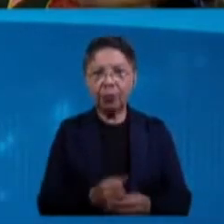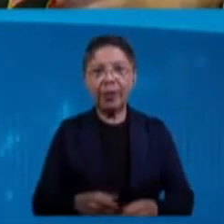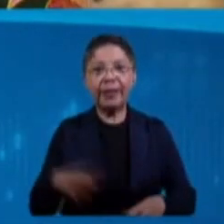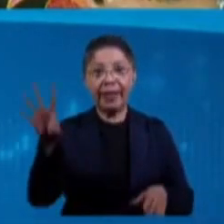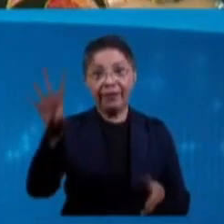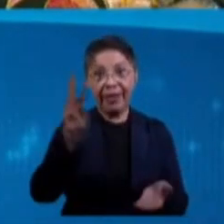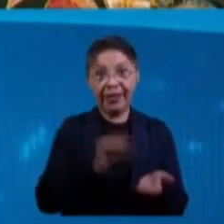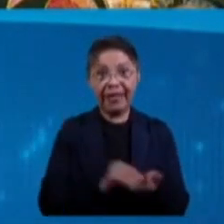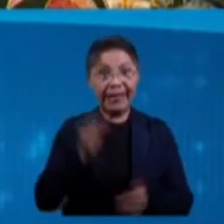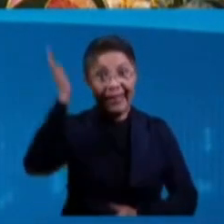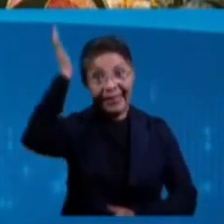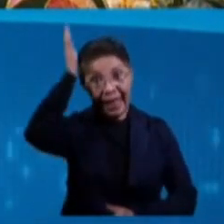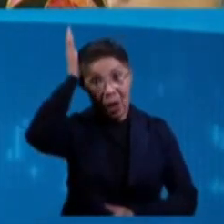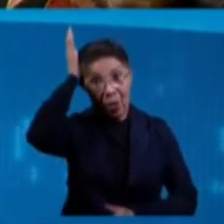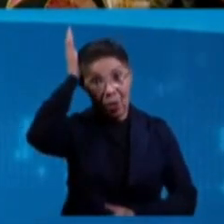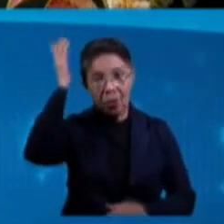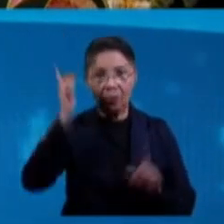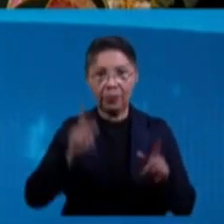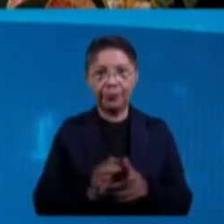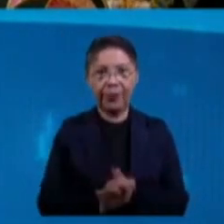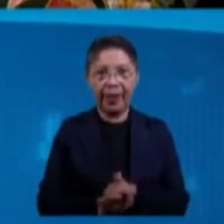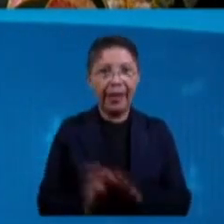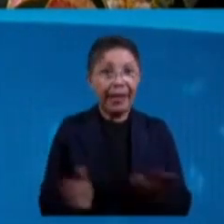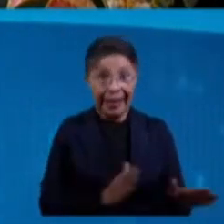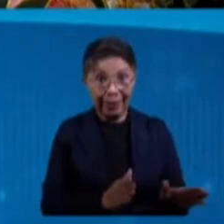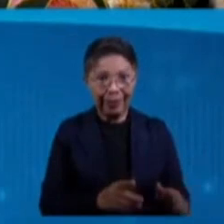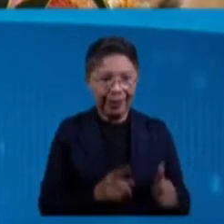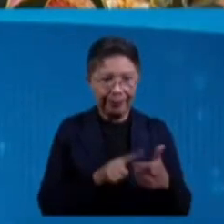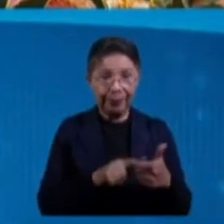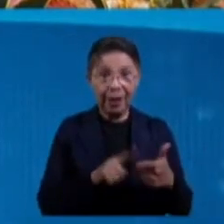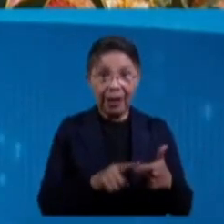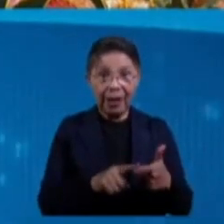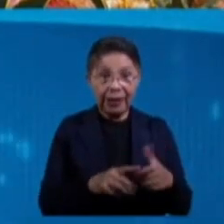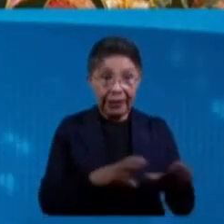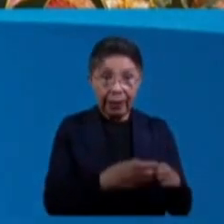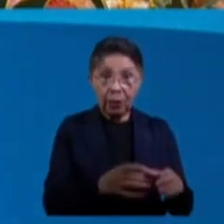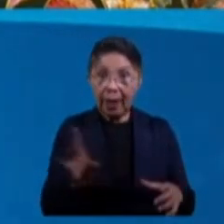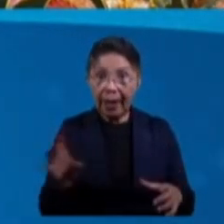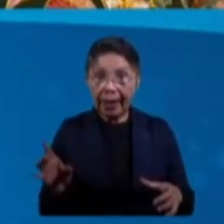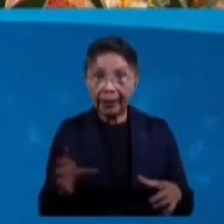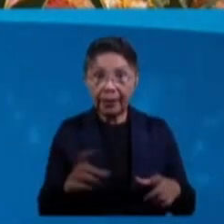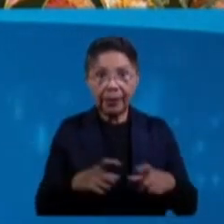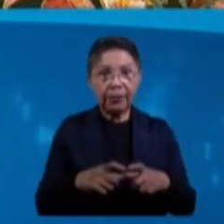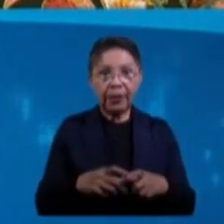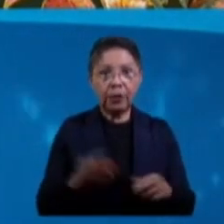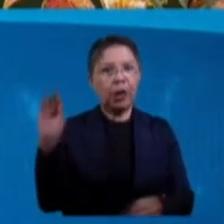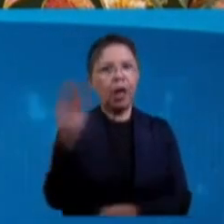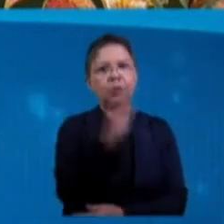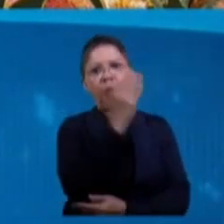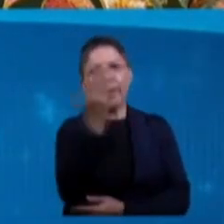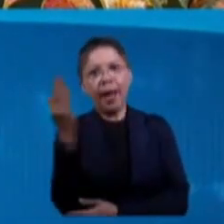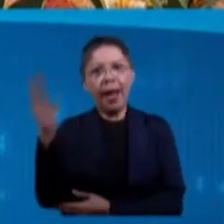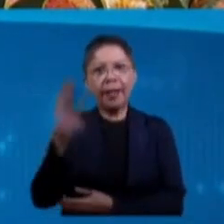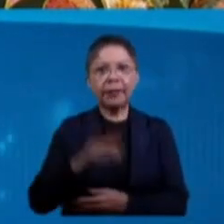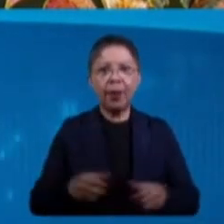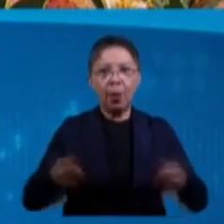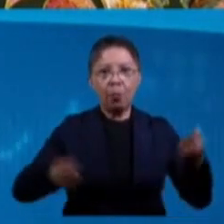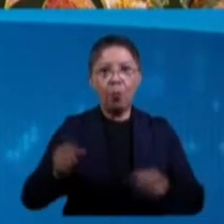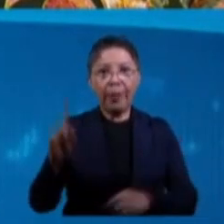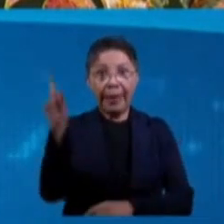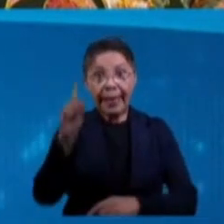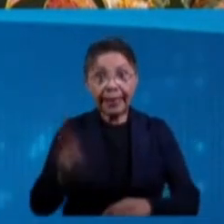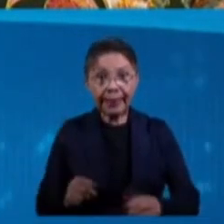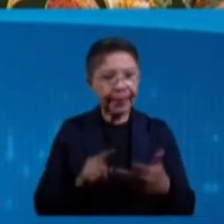hijau. Okay. Ya. Nah, ini di sektor power plant ya, belum di sektor-sektor lainnya seperti di sektor transportasi, mobil listrik, dan